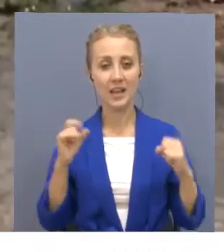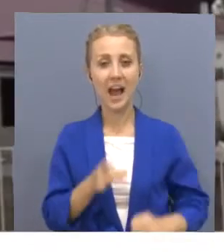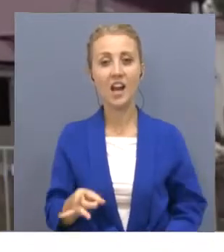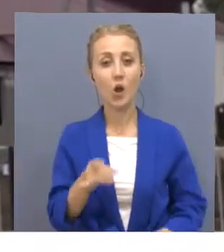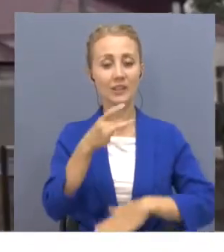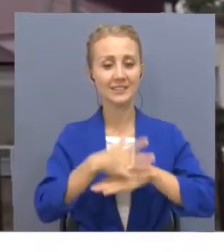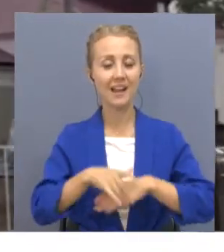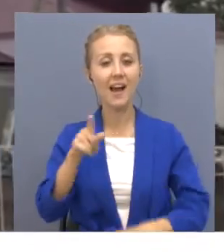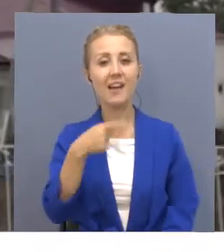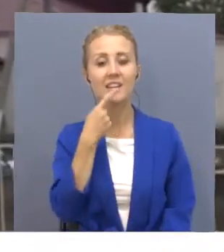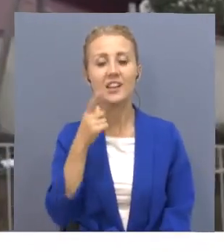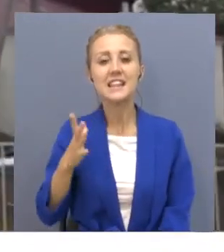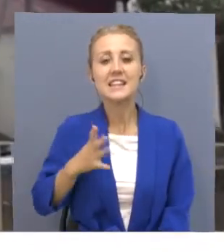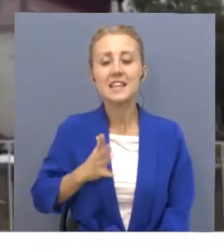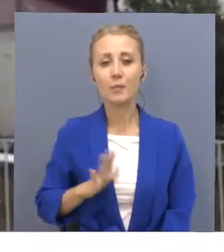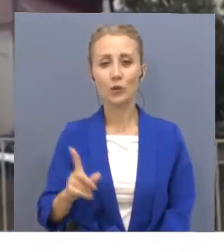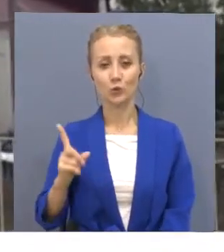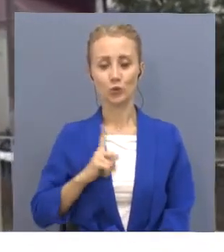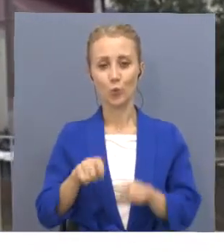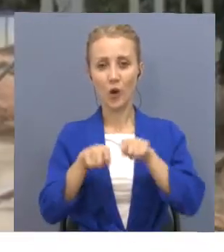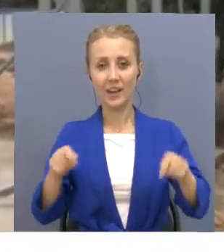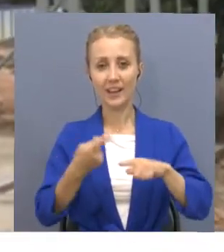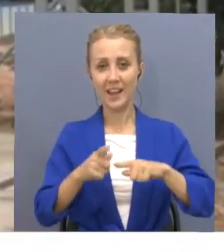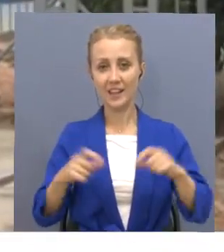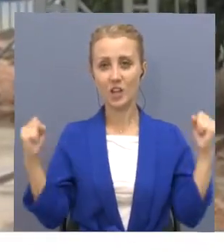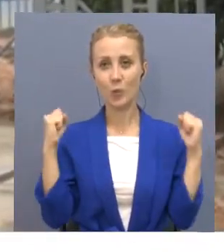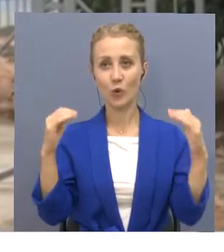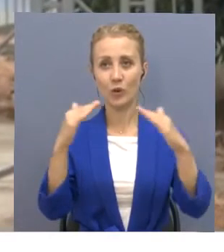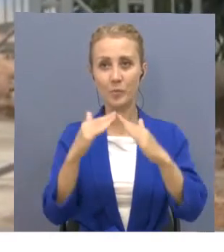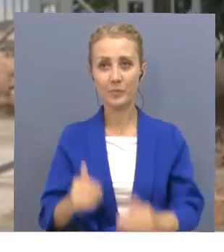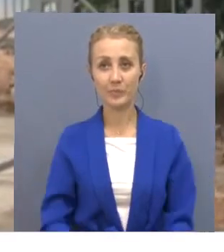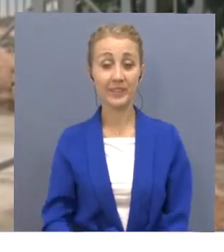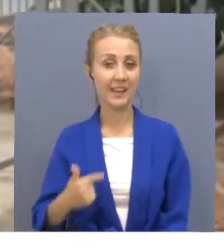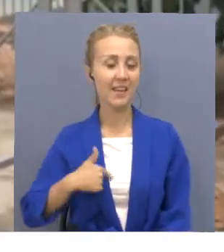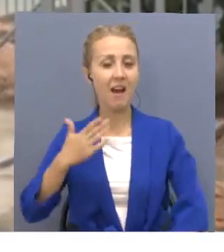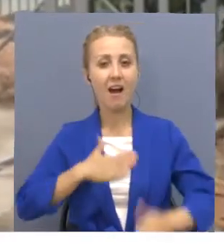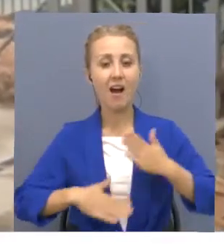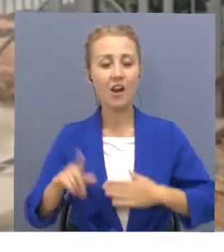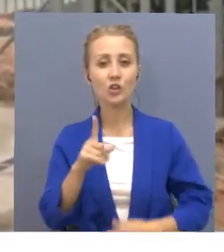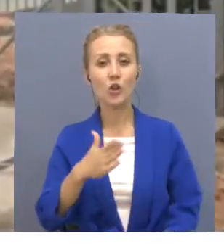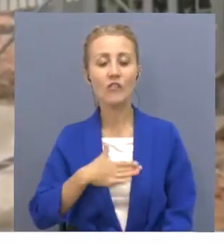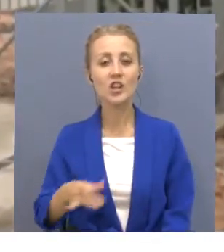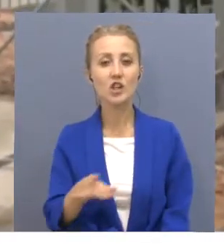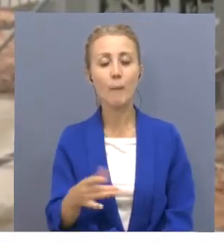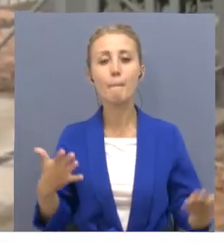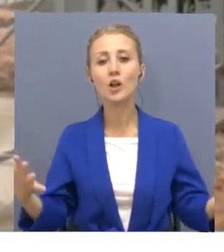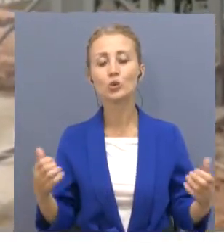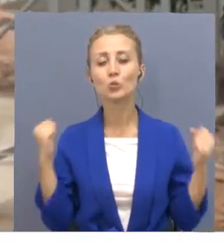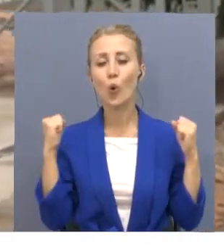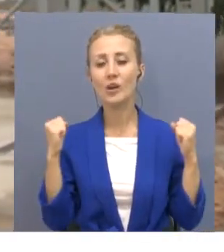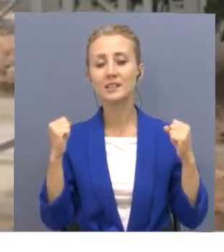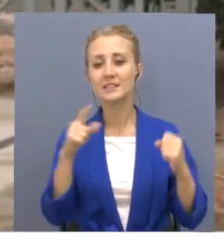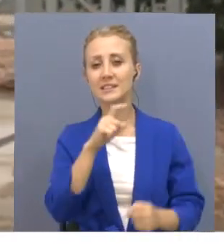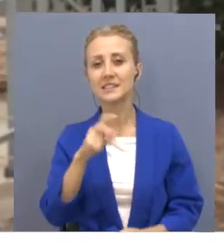не скрывают, что с нетерпением ждут открытия спорткомплекса. Я рад, что в нашем районе строится такой большой спортзал.